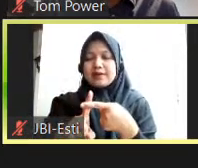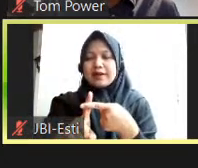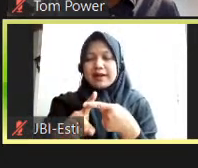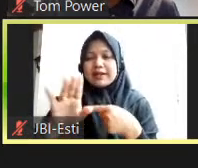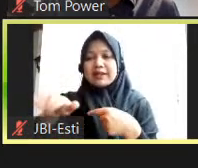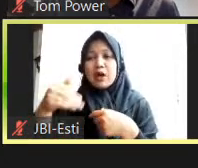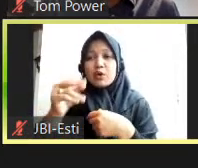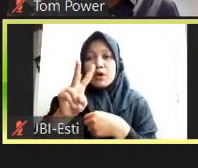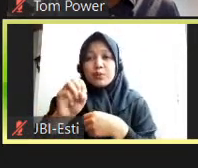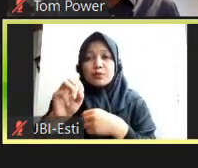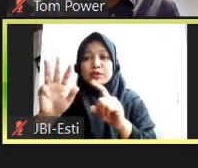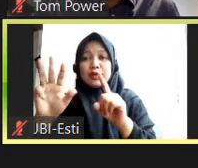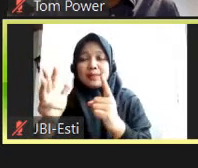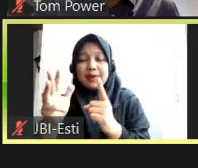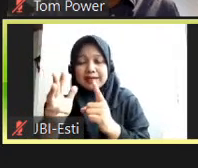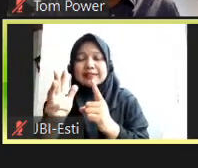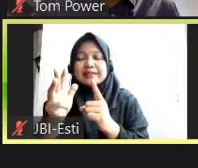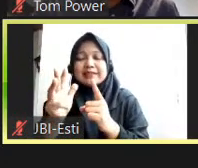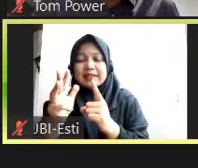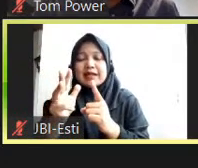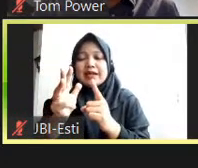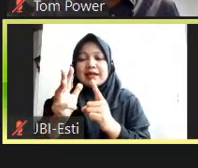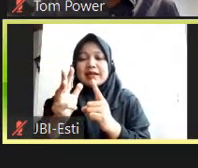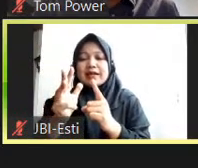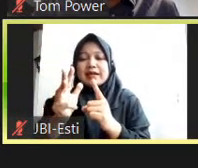2019, kita